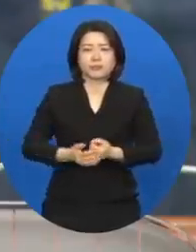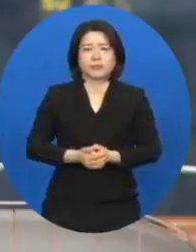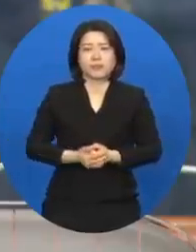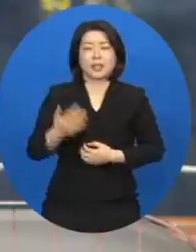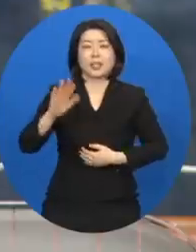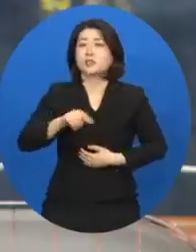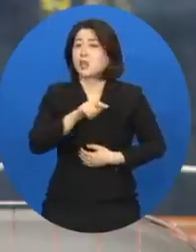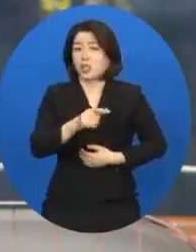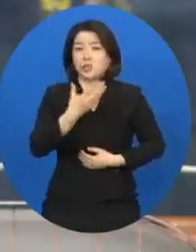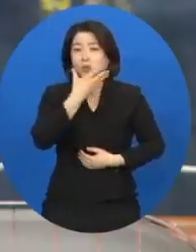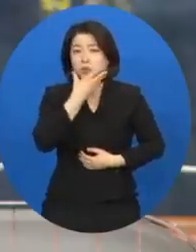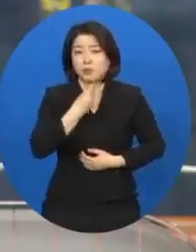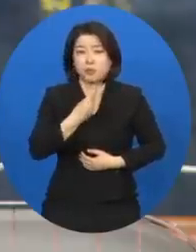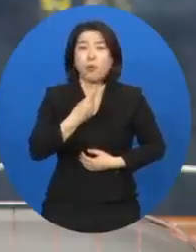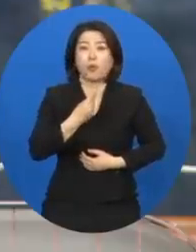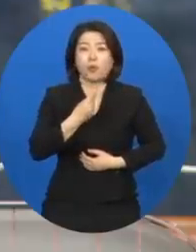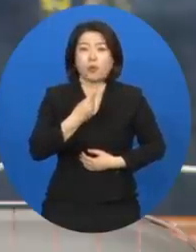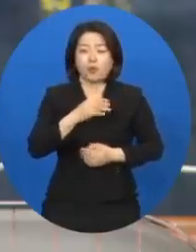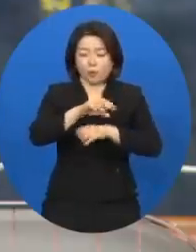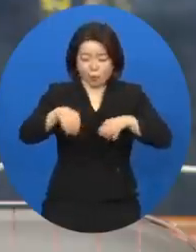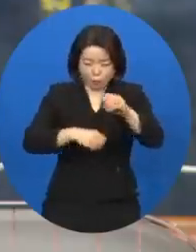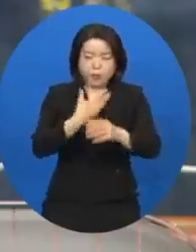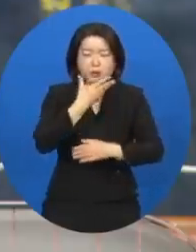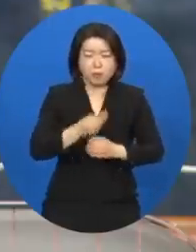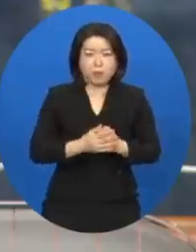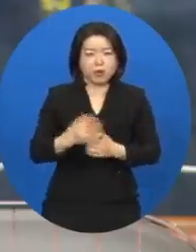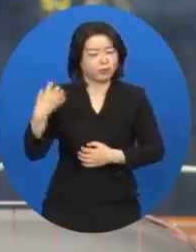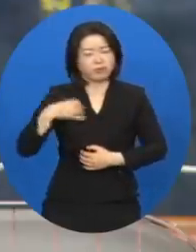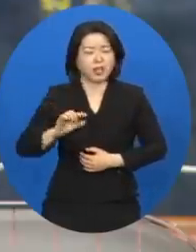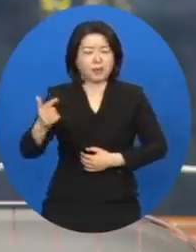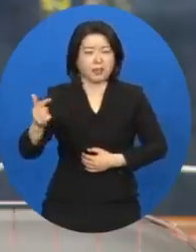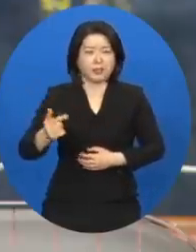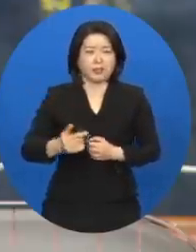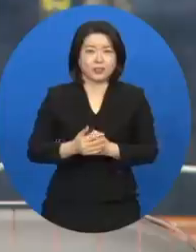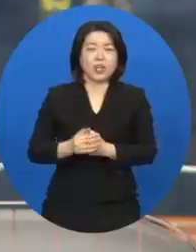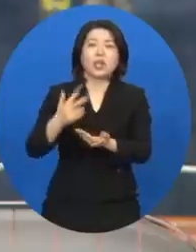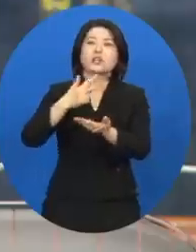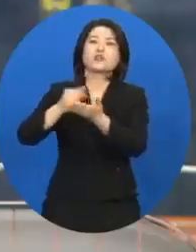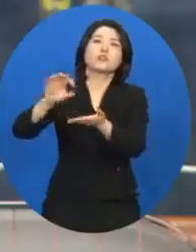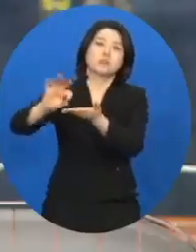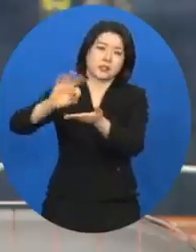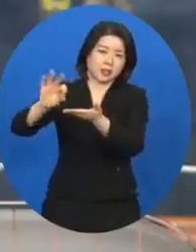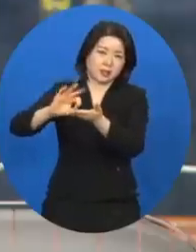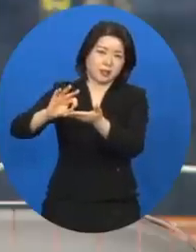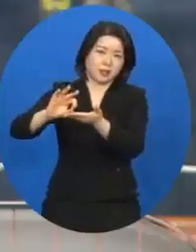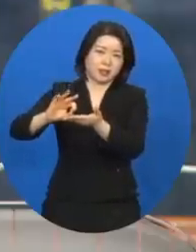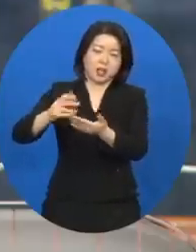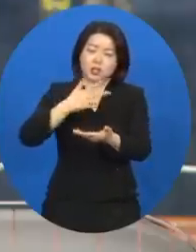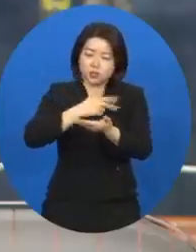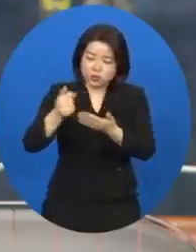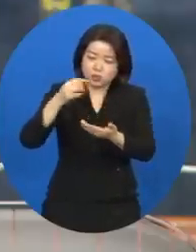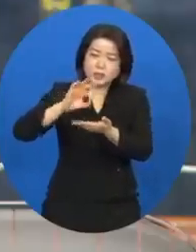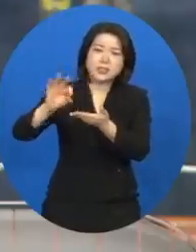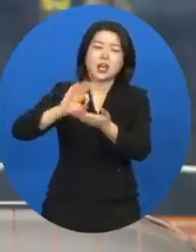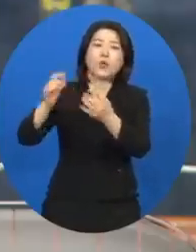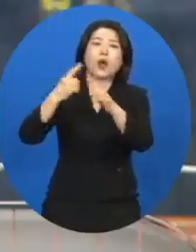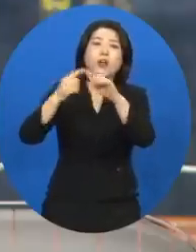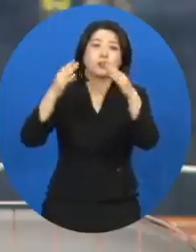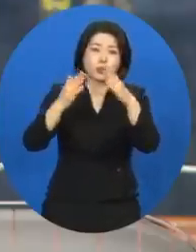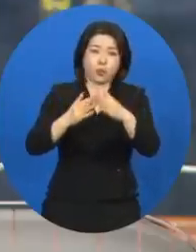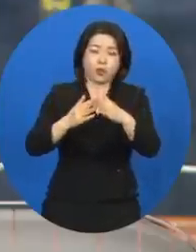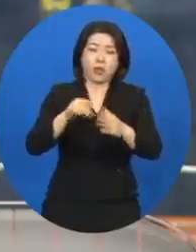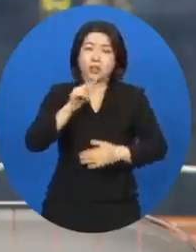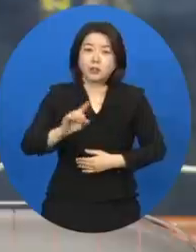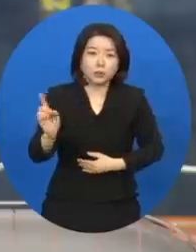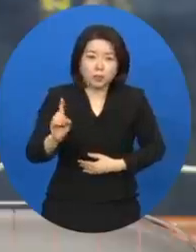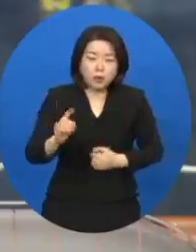복이지 부담이 아니에요. 주님이 쓰시겠다. 주님이 쓰시는 교회, 그것도 나라와 민족을